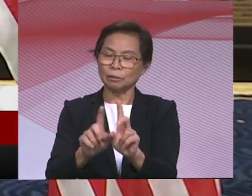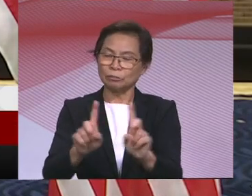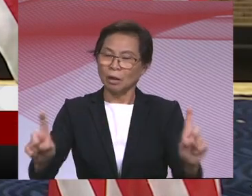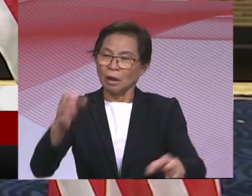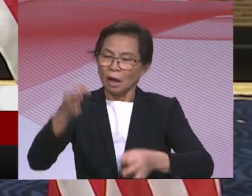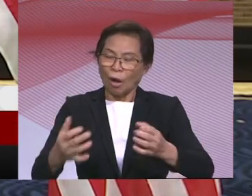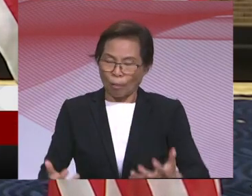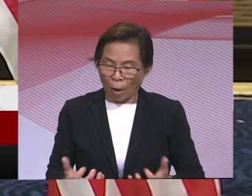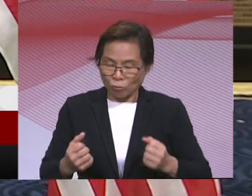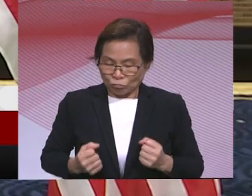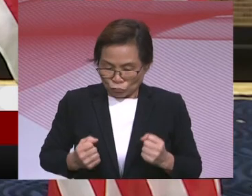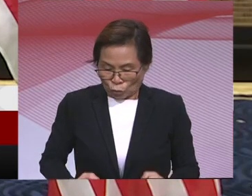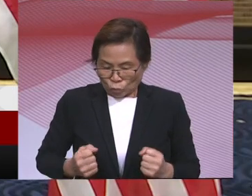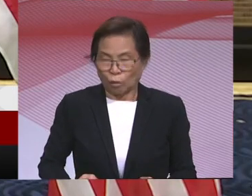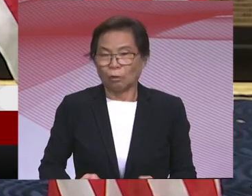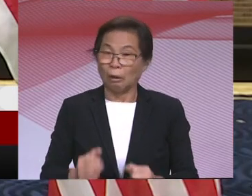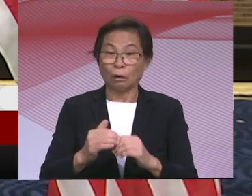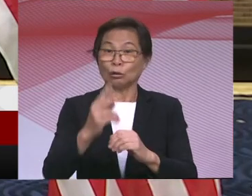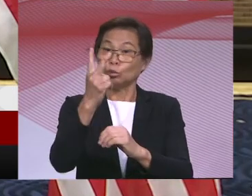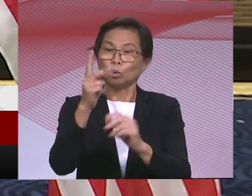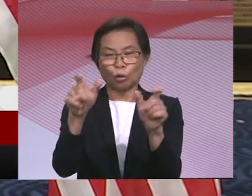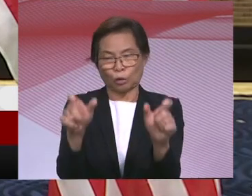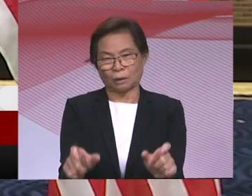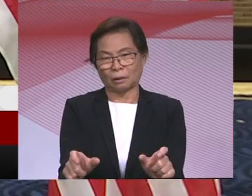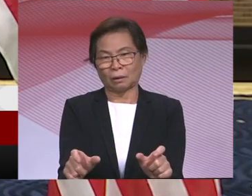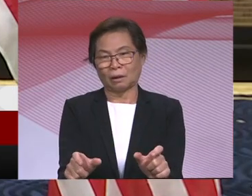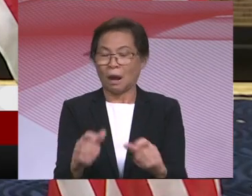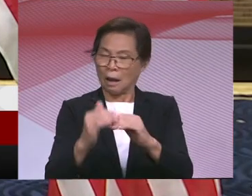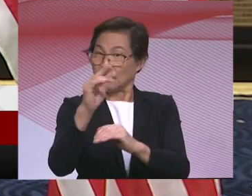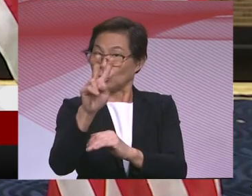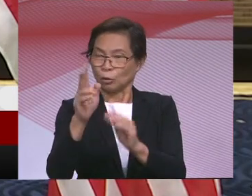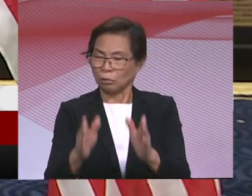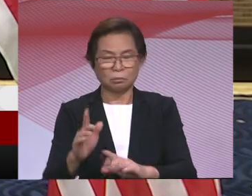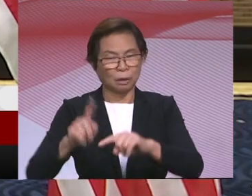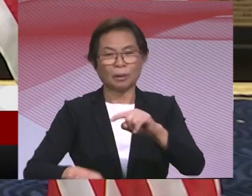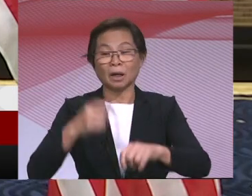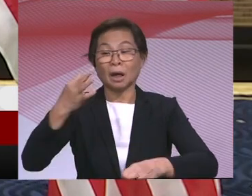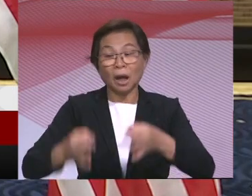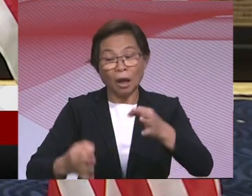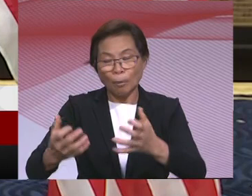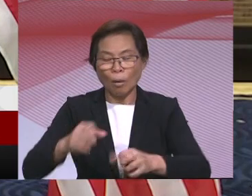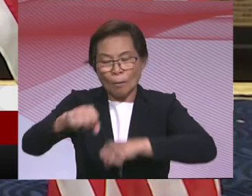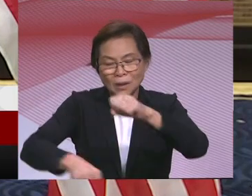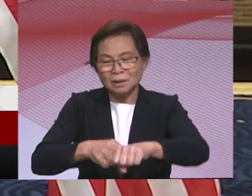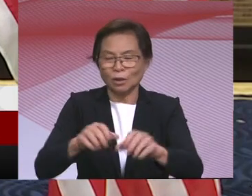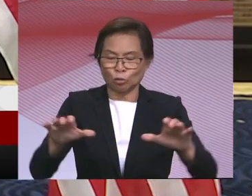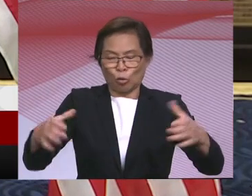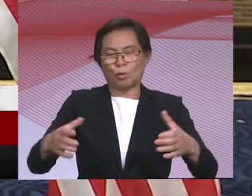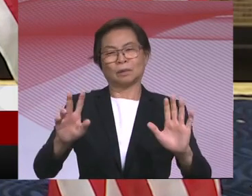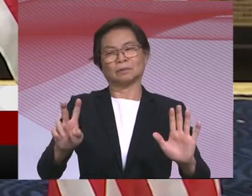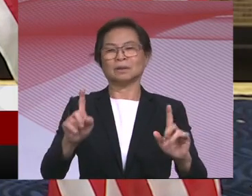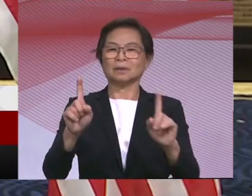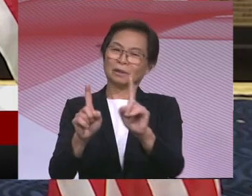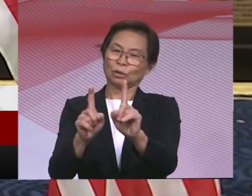ndak berjogging dengan lebih dapat dulu orang dan kalau berbasikal Janganlah secara berkumpulan cukuplah